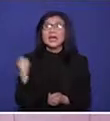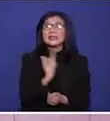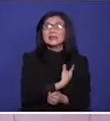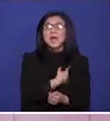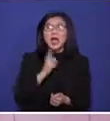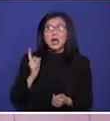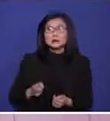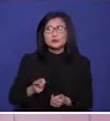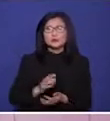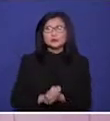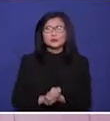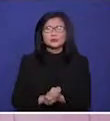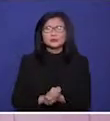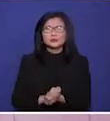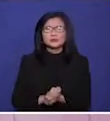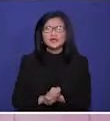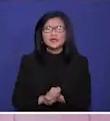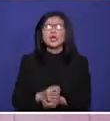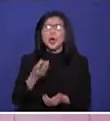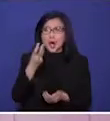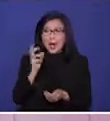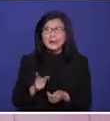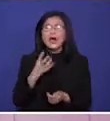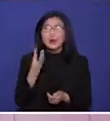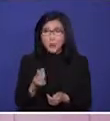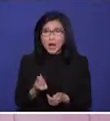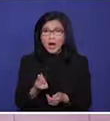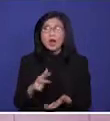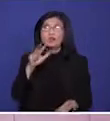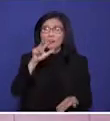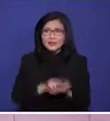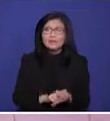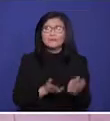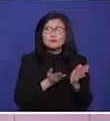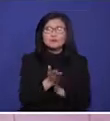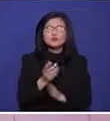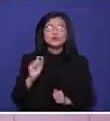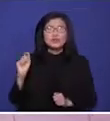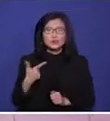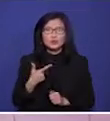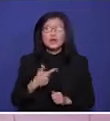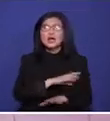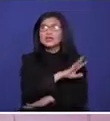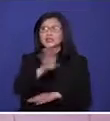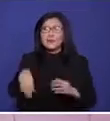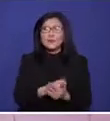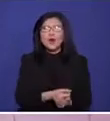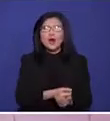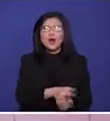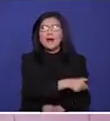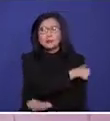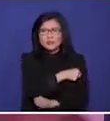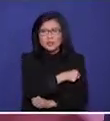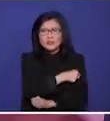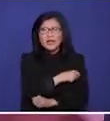harus cukup uang untuk menjamin kualitas hidup semua petugas yang punya wewenang